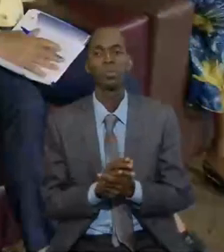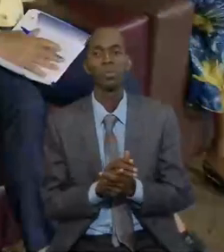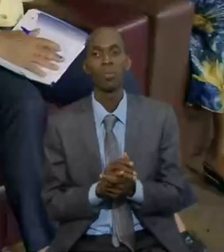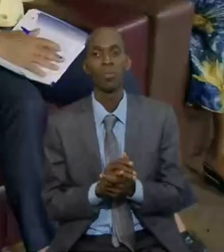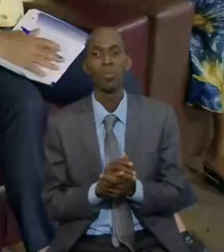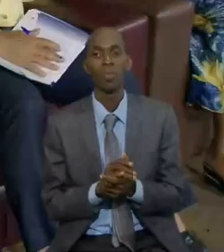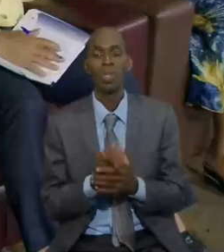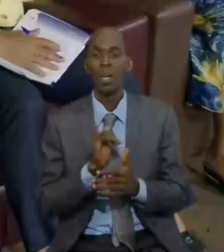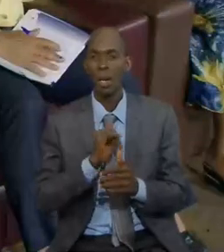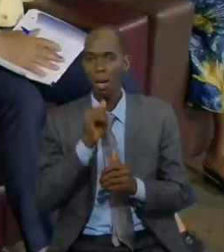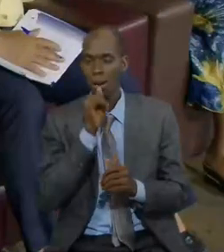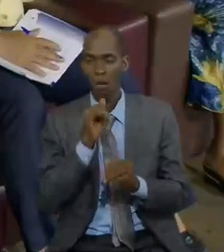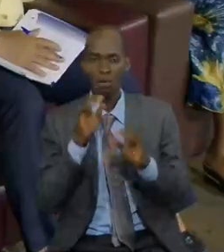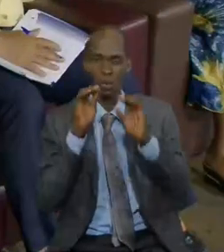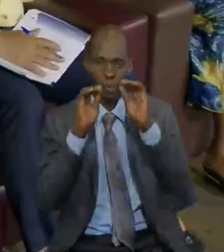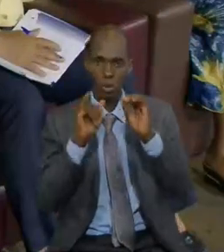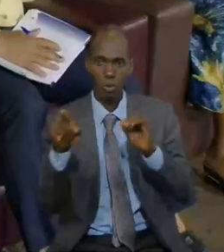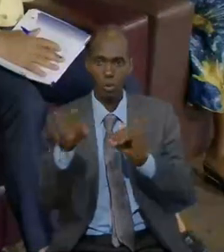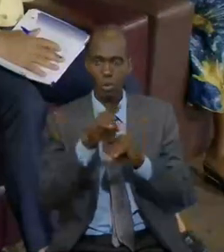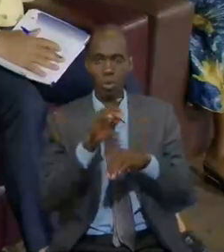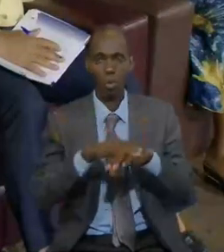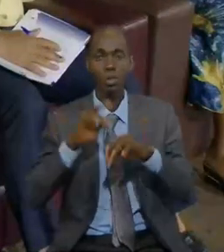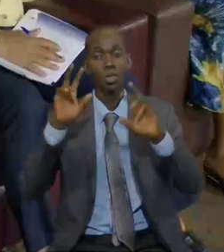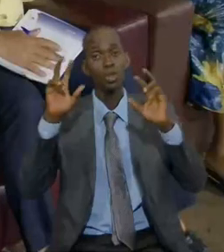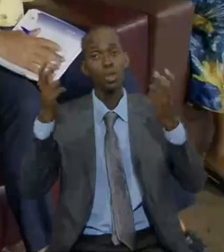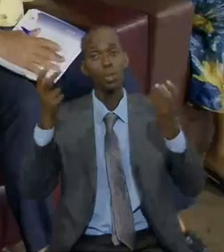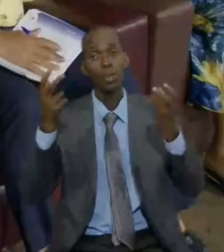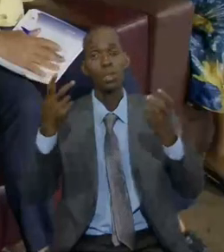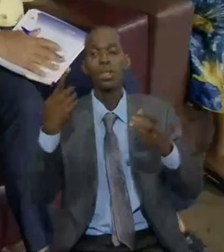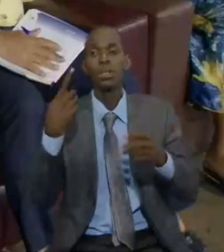rien demande et cela te sera donné